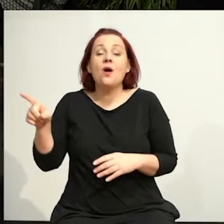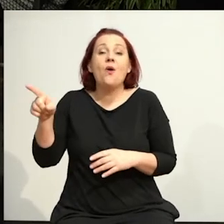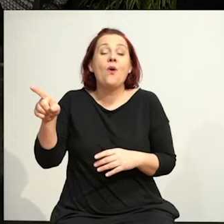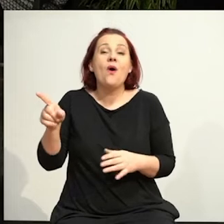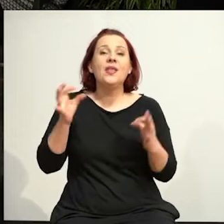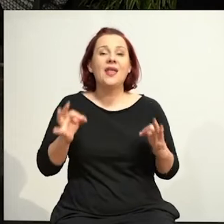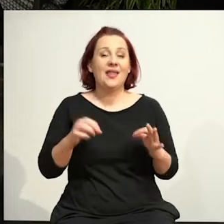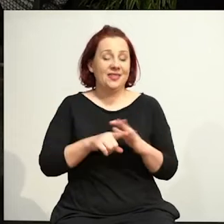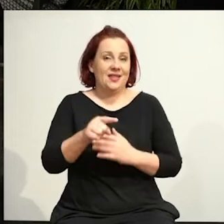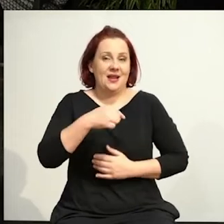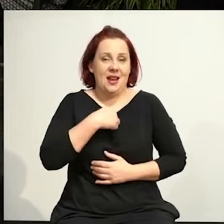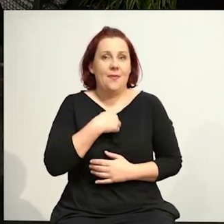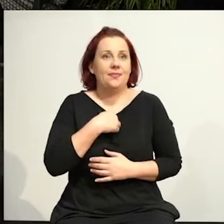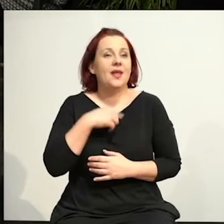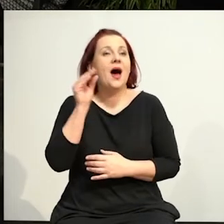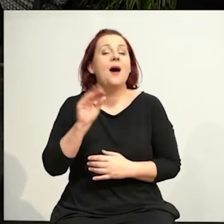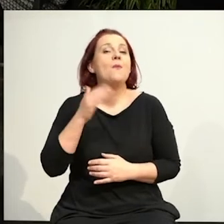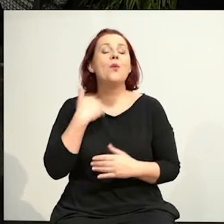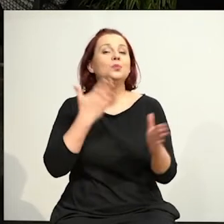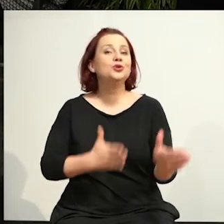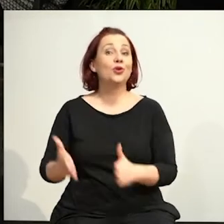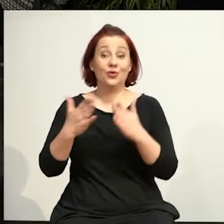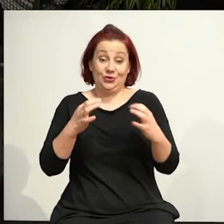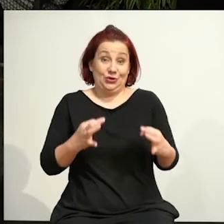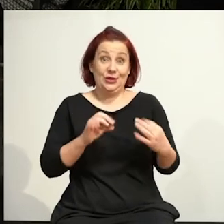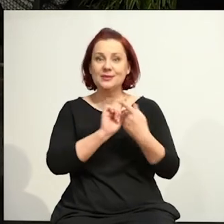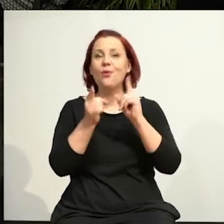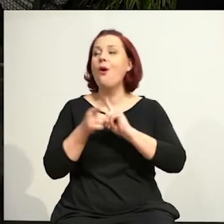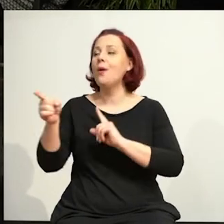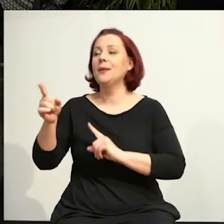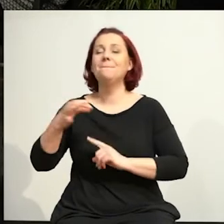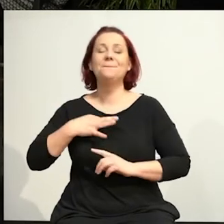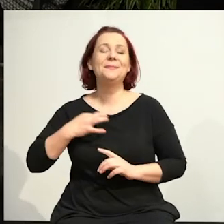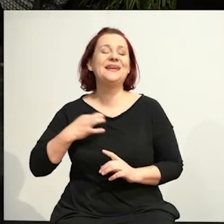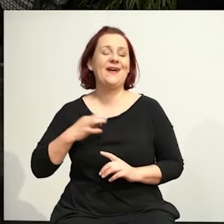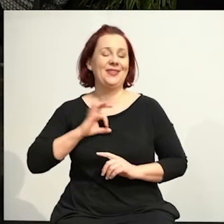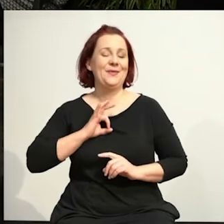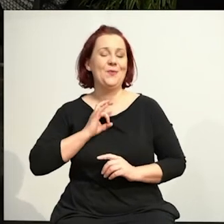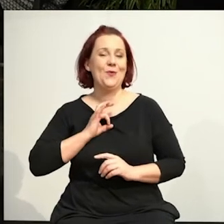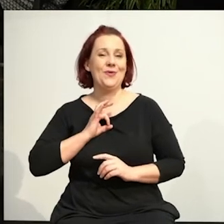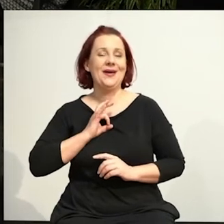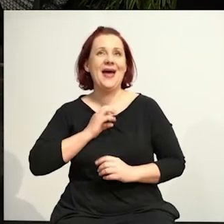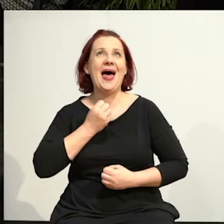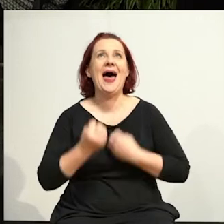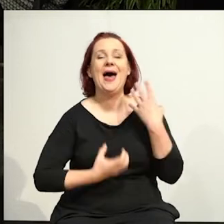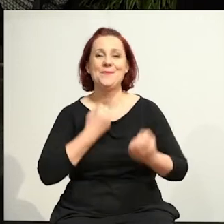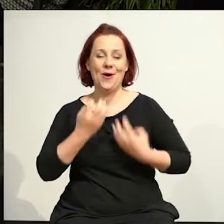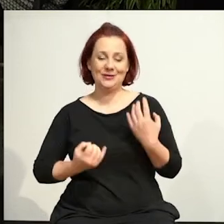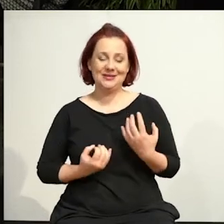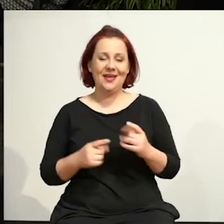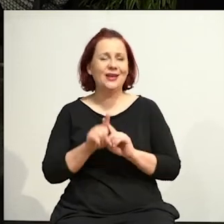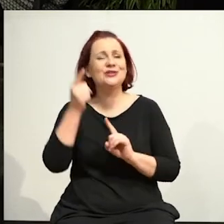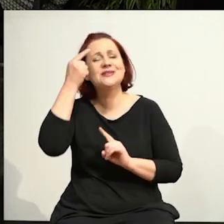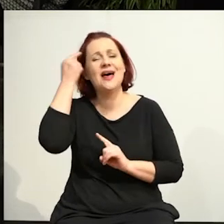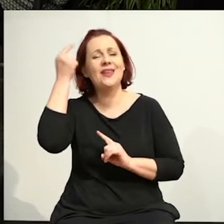teraz, jak właśnie jeszcze przygotowałam się do tego spotkania, takim poetą prywatnym. Poetą emocji, poetą